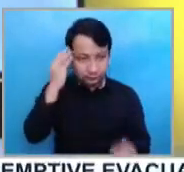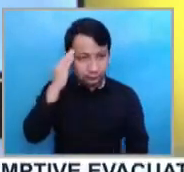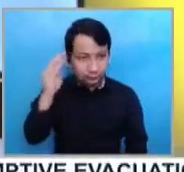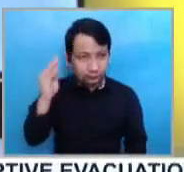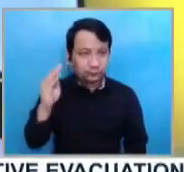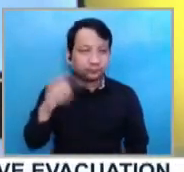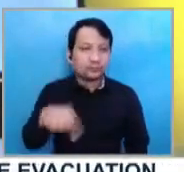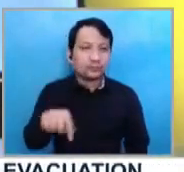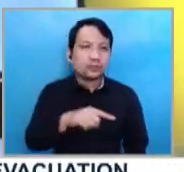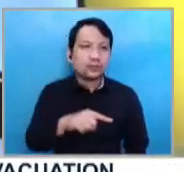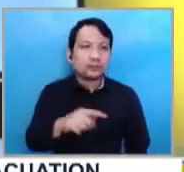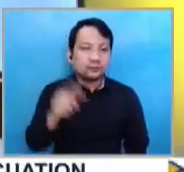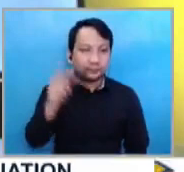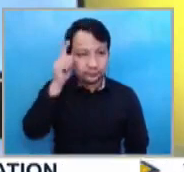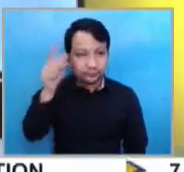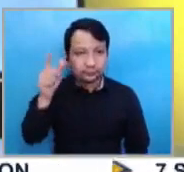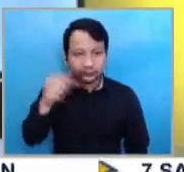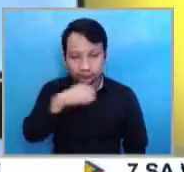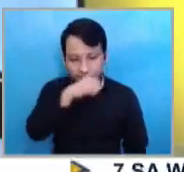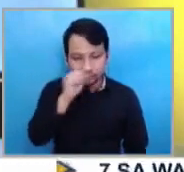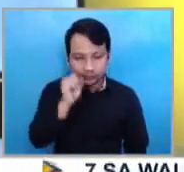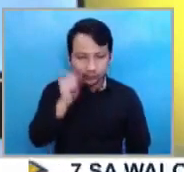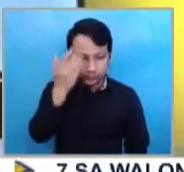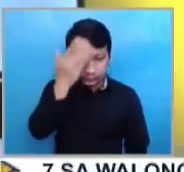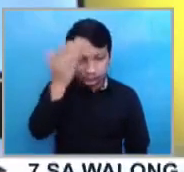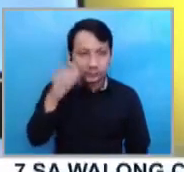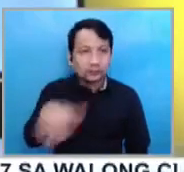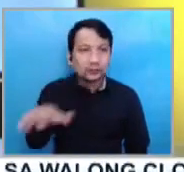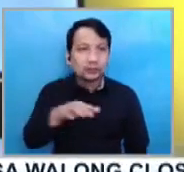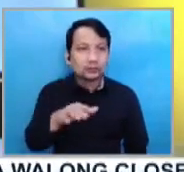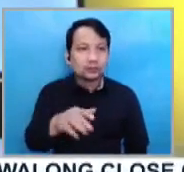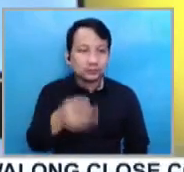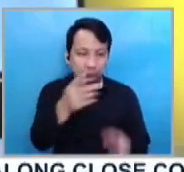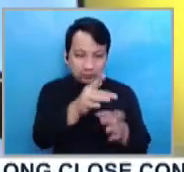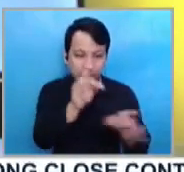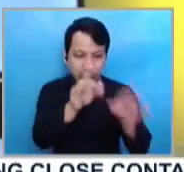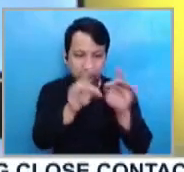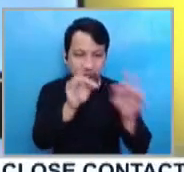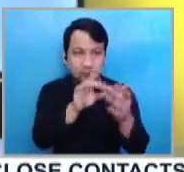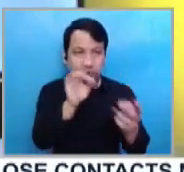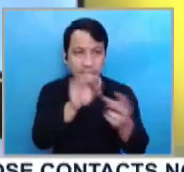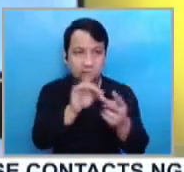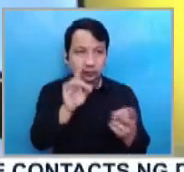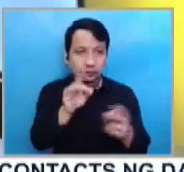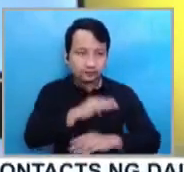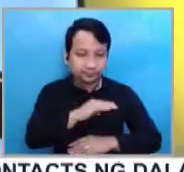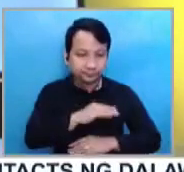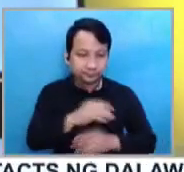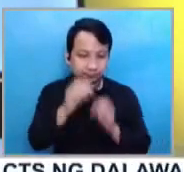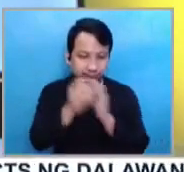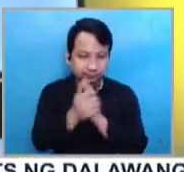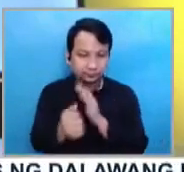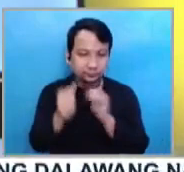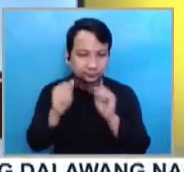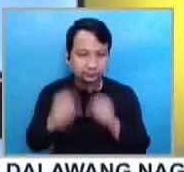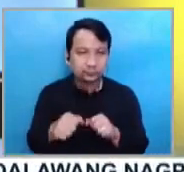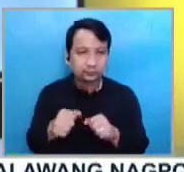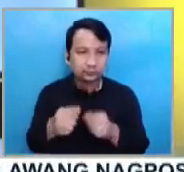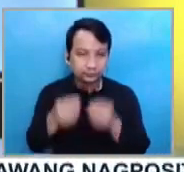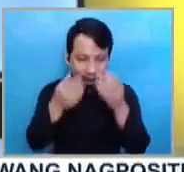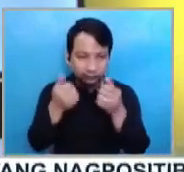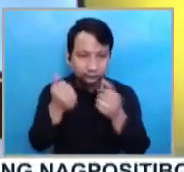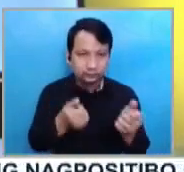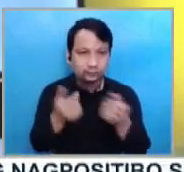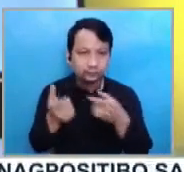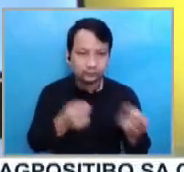Ang Lacson-Soto tandem naman, hinimok ang mga botante na piliin ang kandidato na may sapat na kakayahang ipatupad ang batas. Habang si